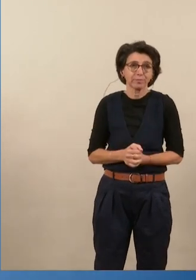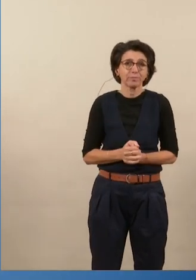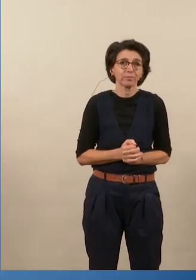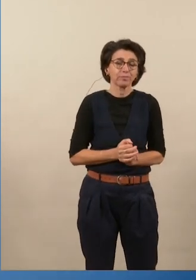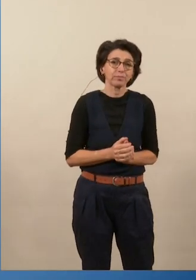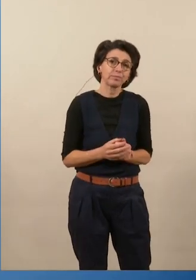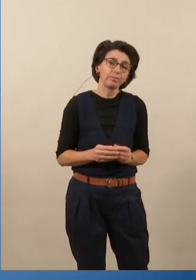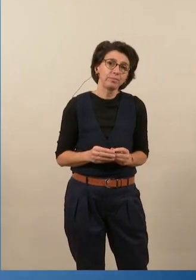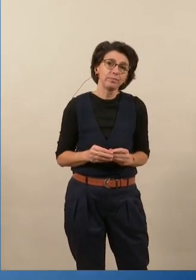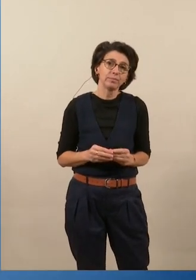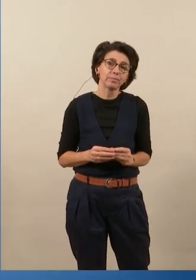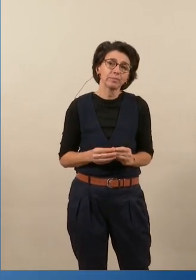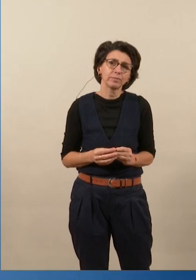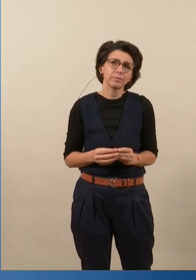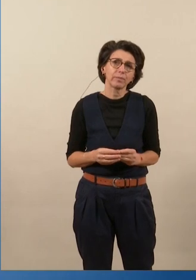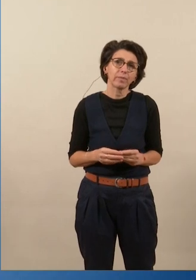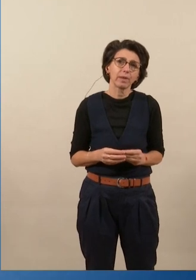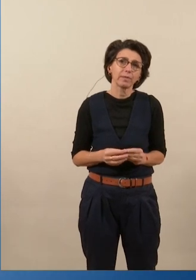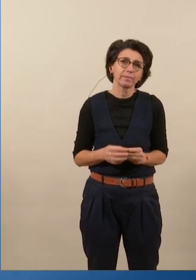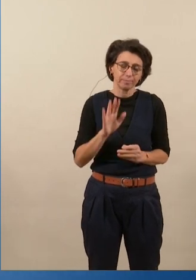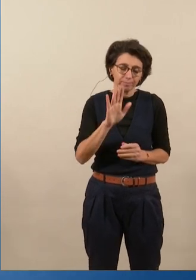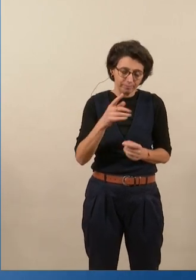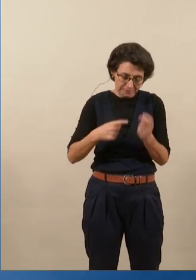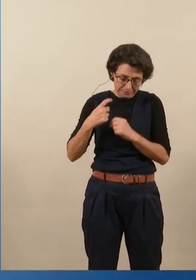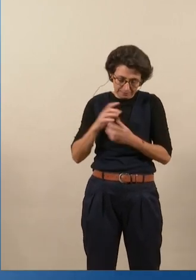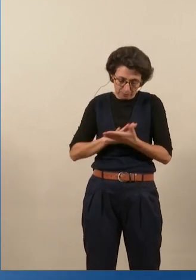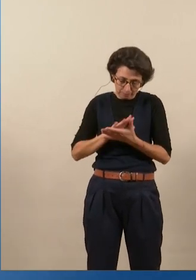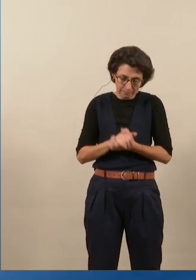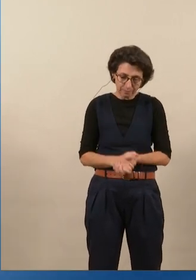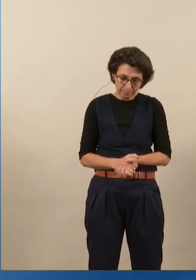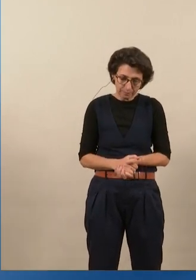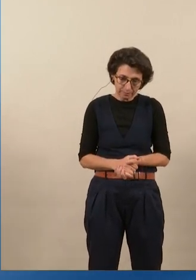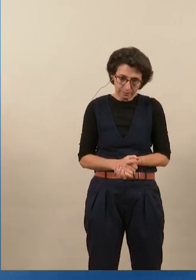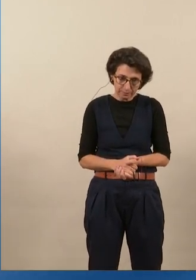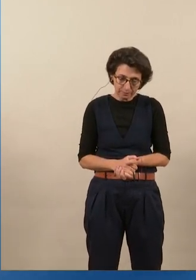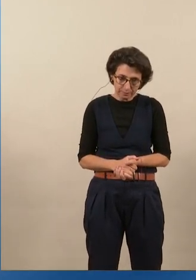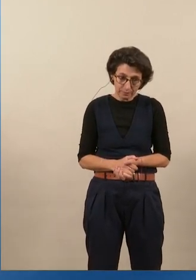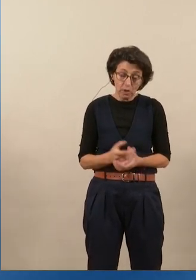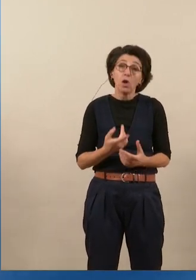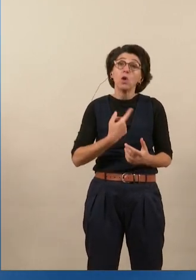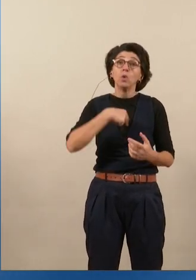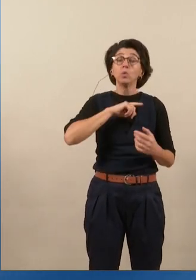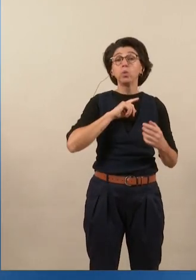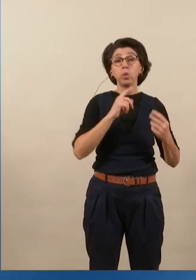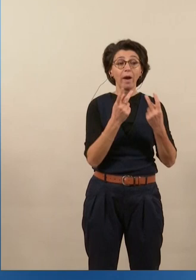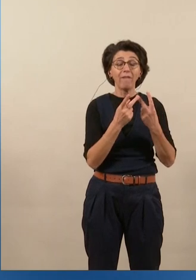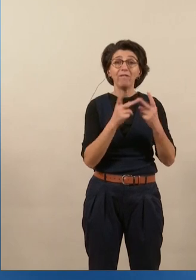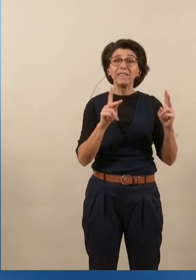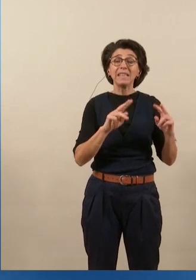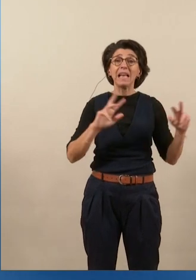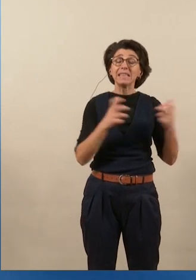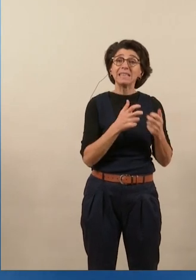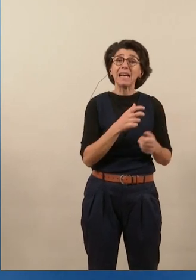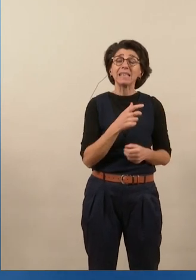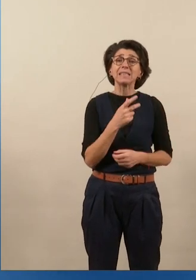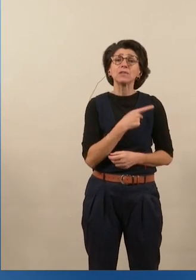euh la la je reprends pardon on devient ainsi la ville au taux de taxes foncière les plus élevé